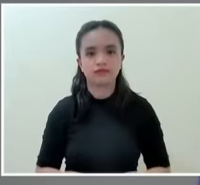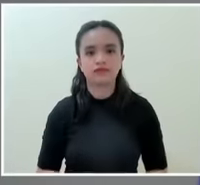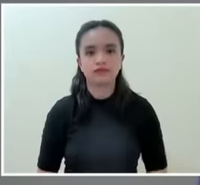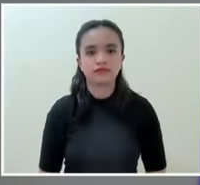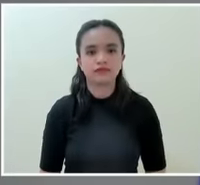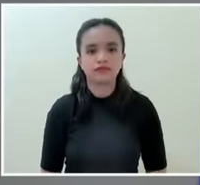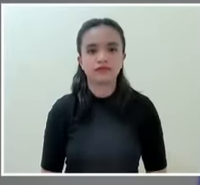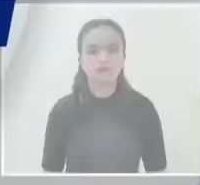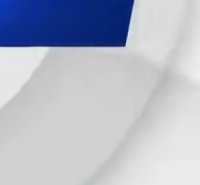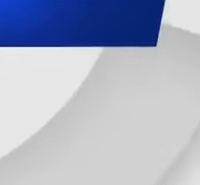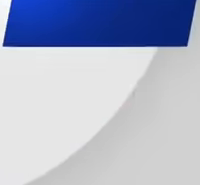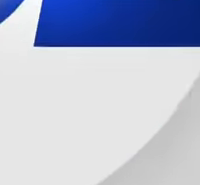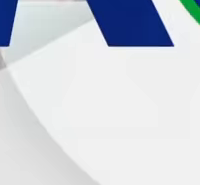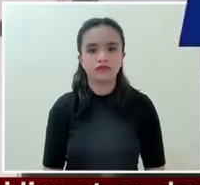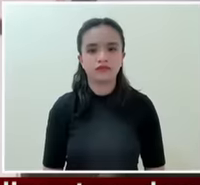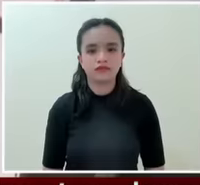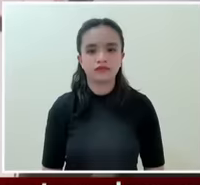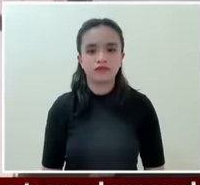Jeff Caparas.